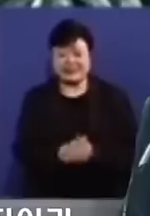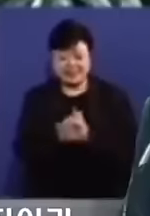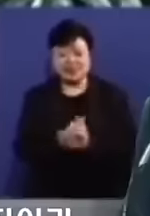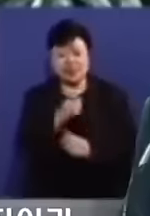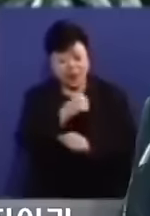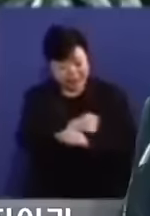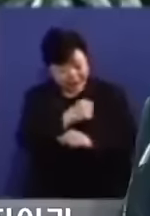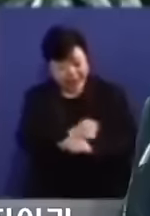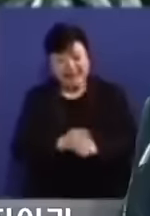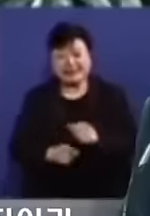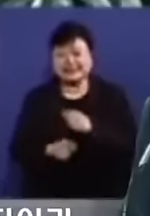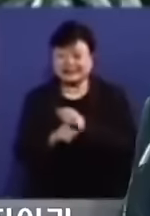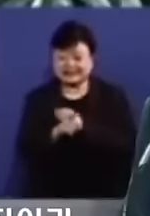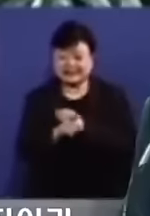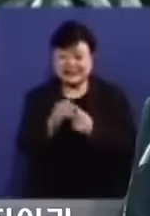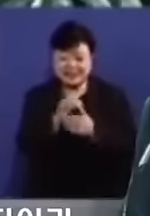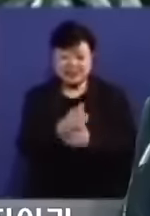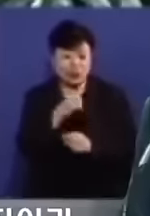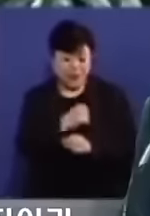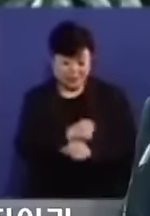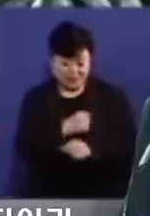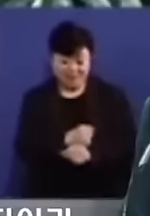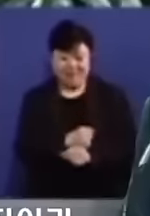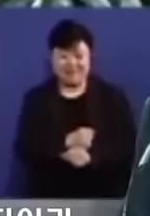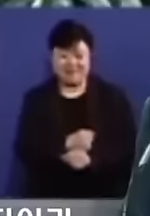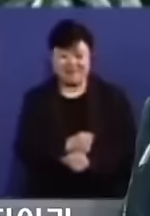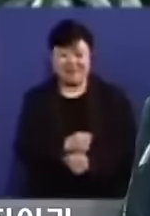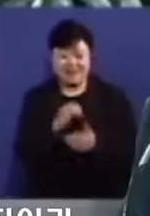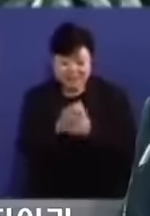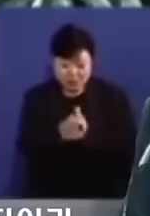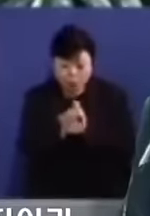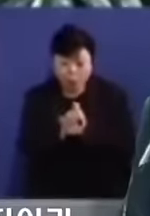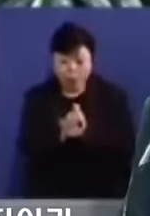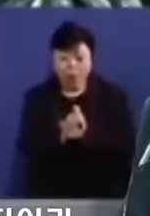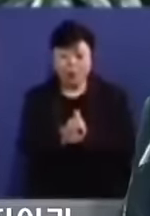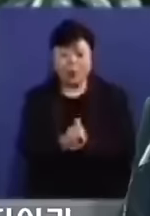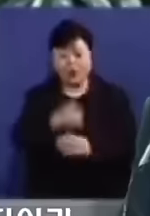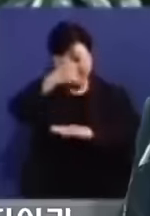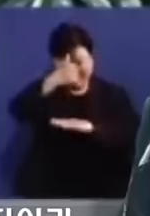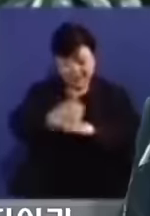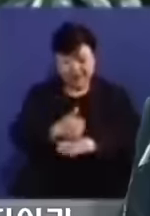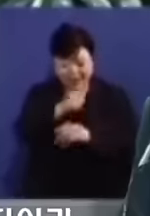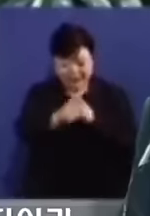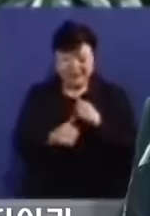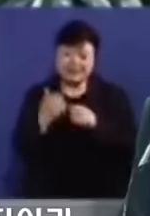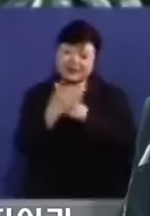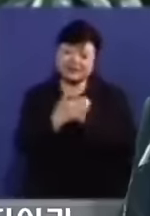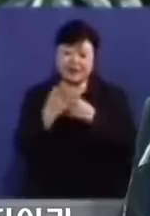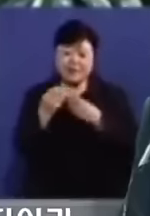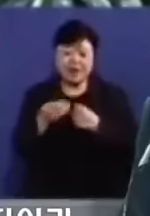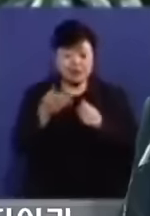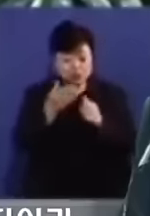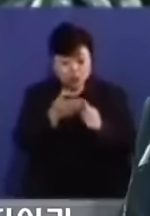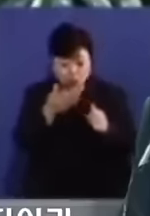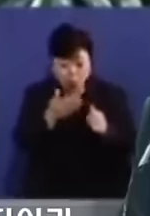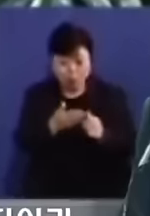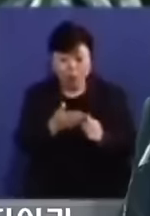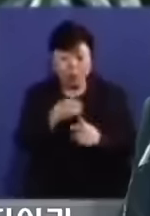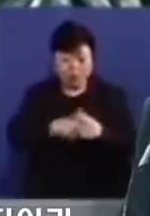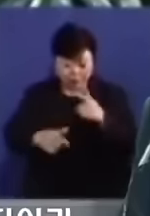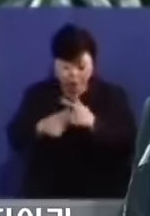기도하라. 기도를 해서 그 기도의 결과로 더 하나님의 은혜를 많이 주시고